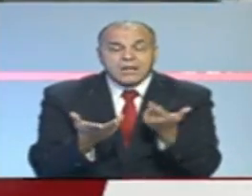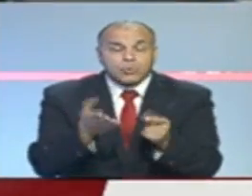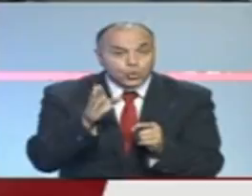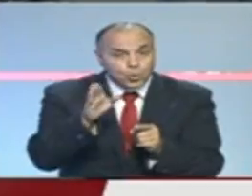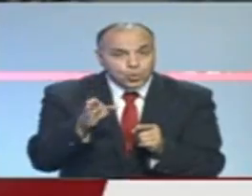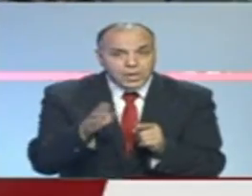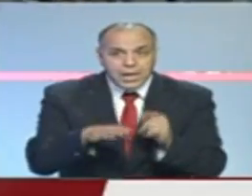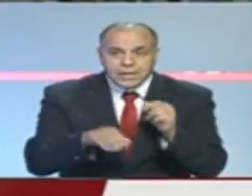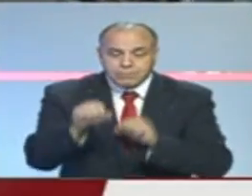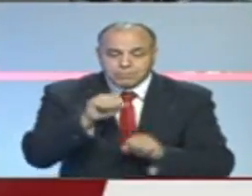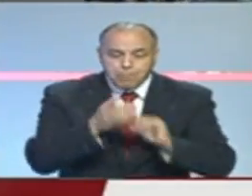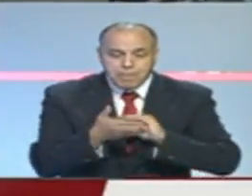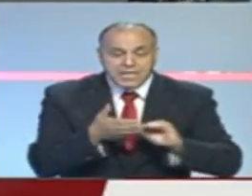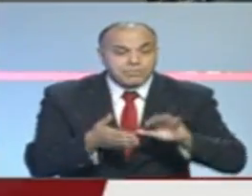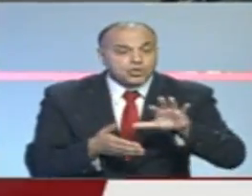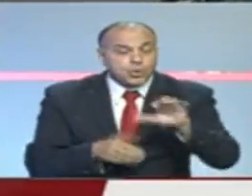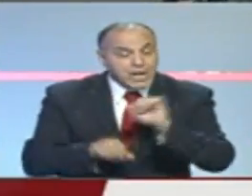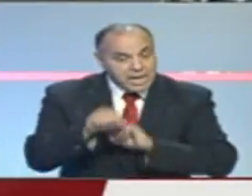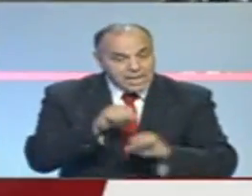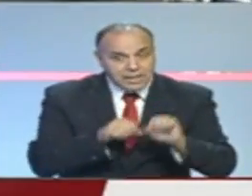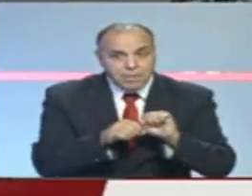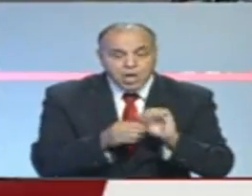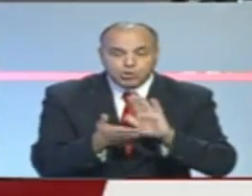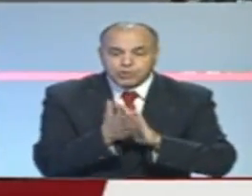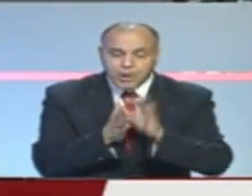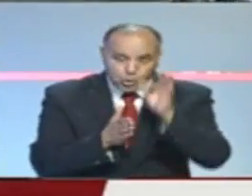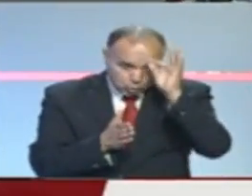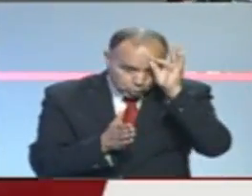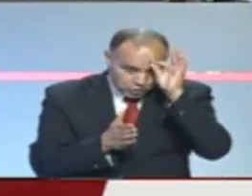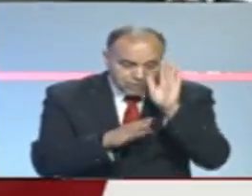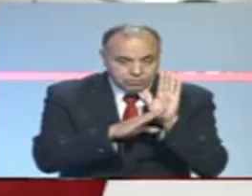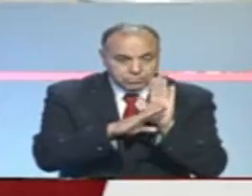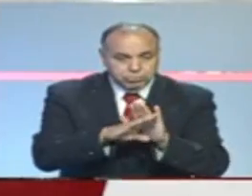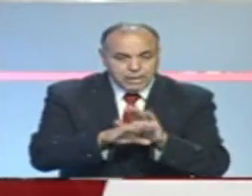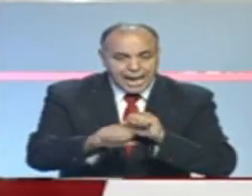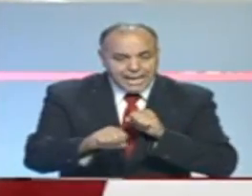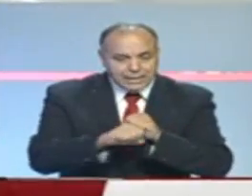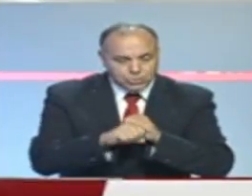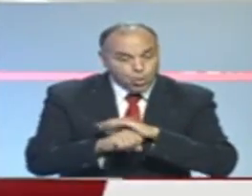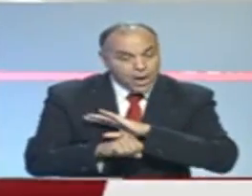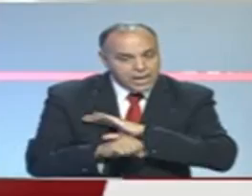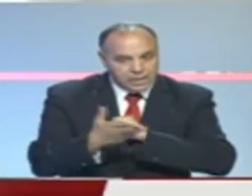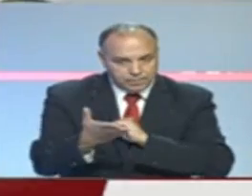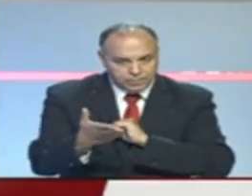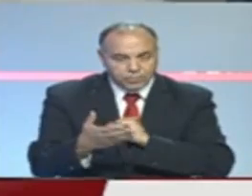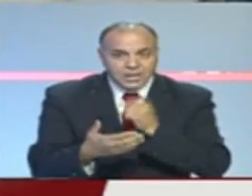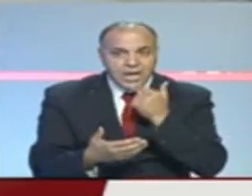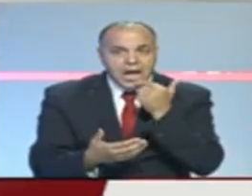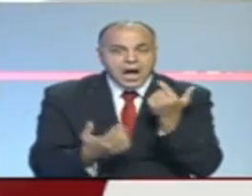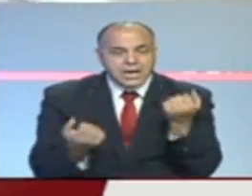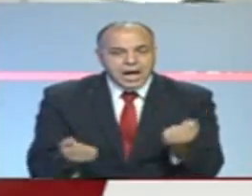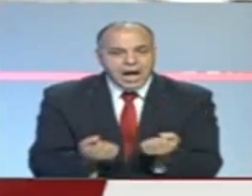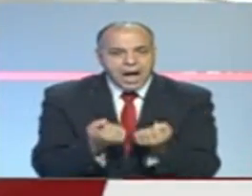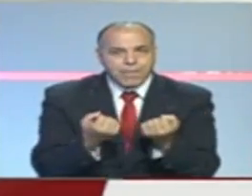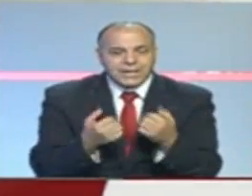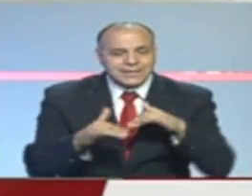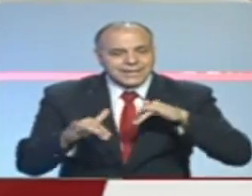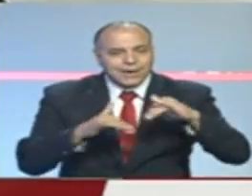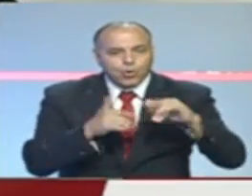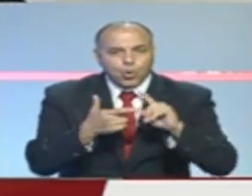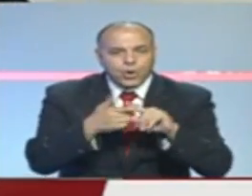ذلك نظم المكتب الجهوي للجمعية التونسية للوقاية من حوادث الطرقات حملة